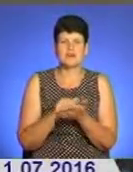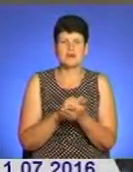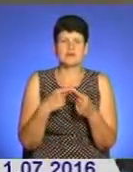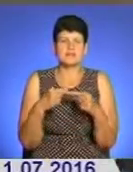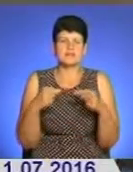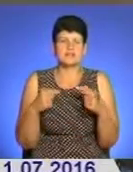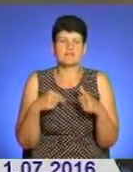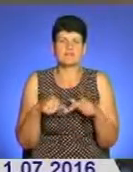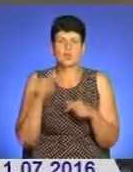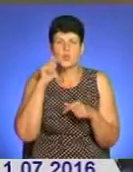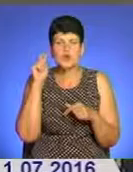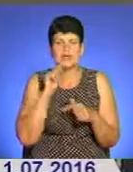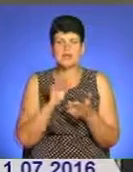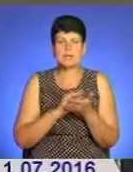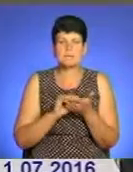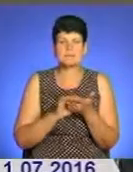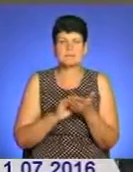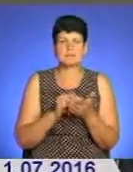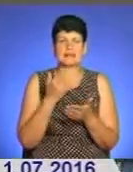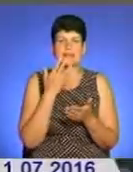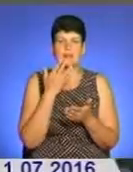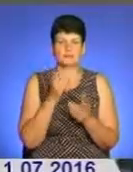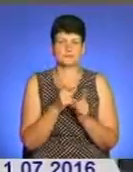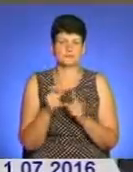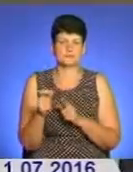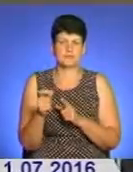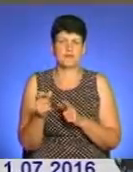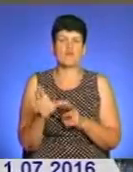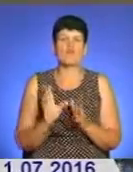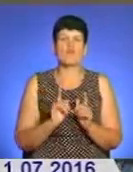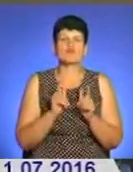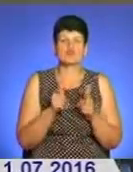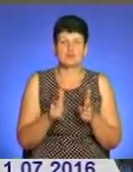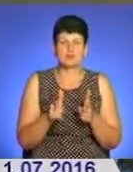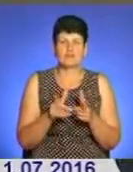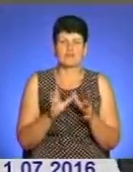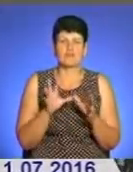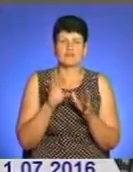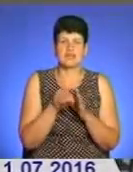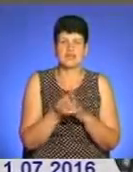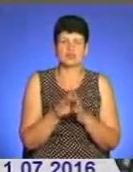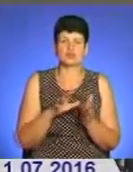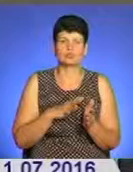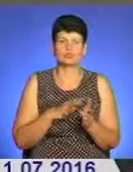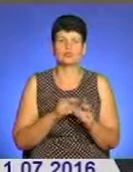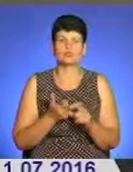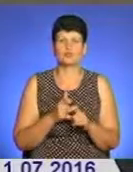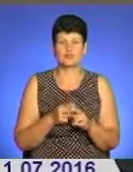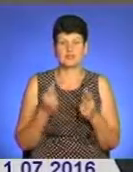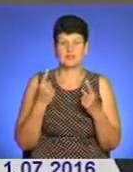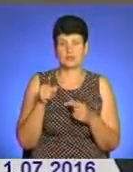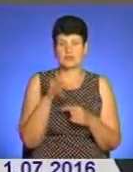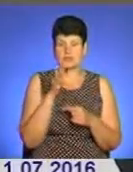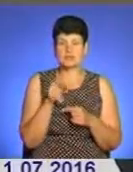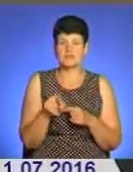видів української писемної народної словесності. Вступний внесок до членів товариства був надзвичайно великий для того часу.